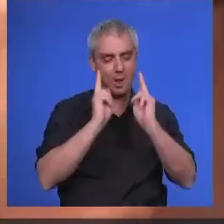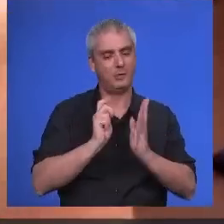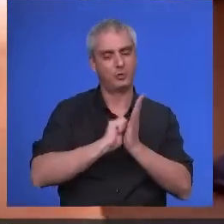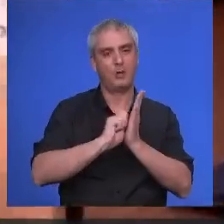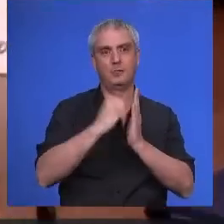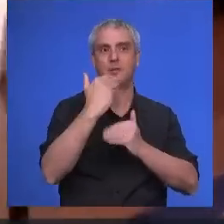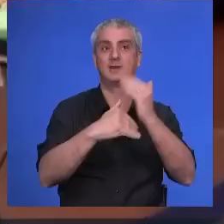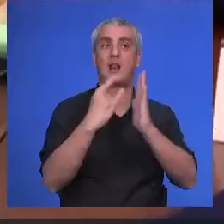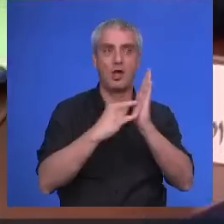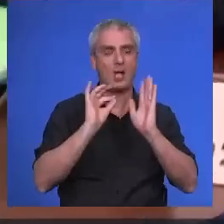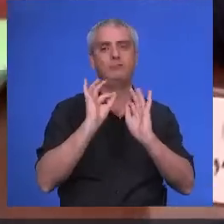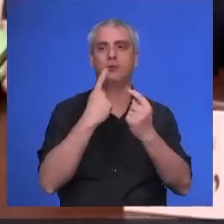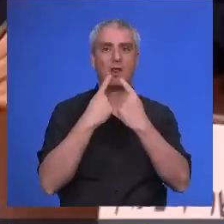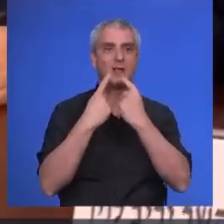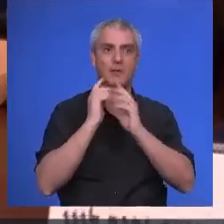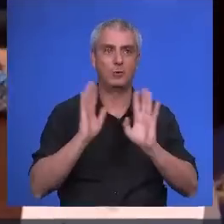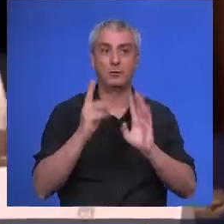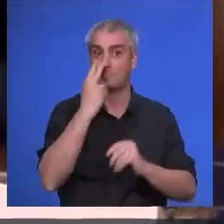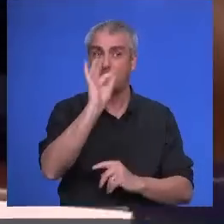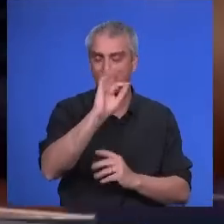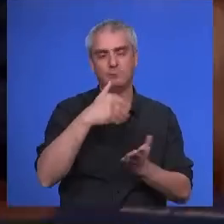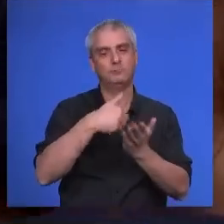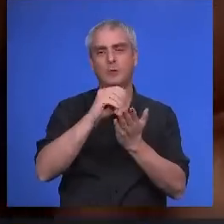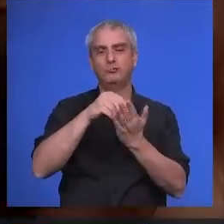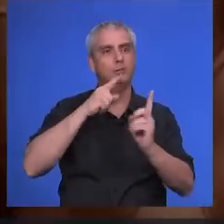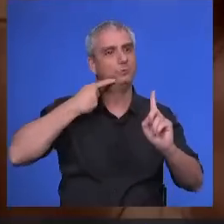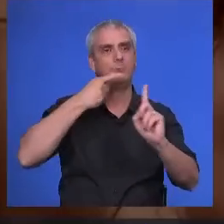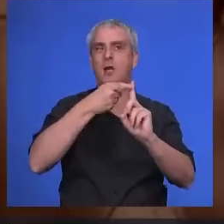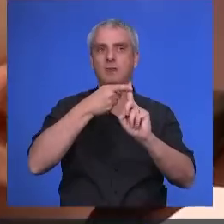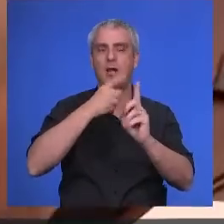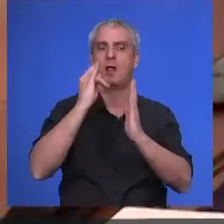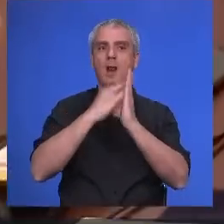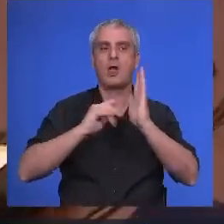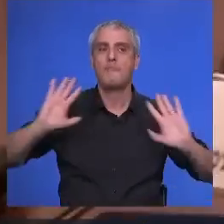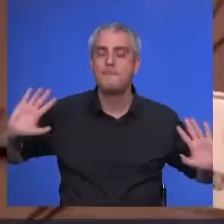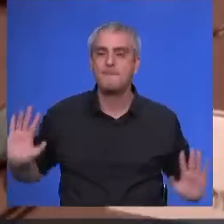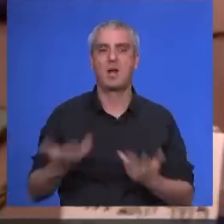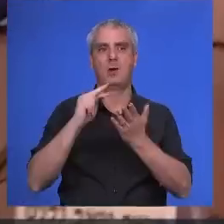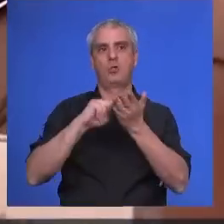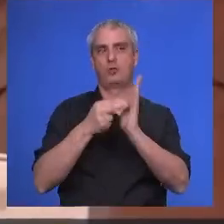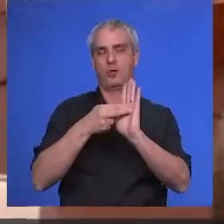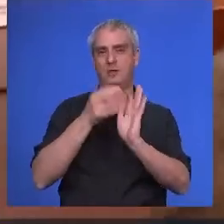לצורך הידברות, ומבחינתם היעד ממשיך להיות לחוקק כמה שיותר מהר את התוכנית המשפטית.